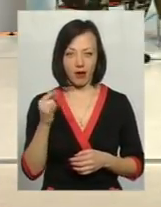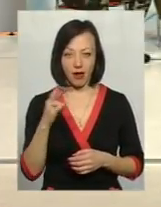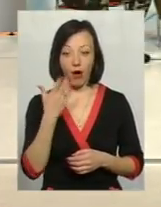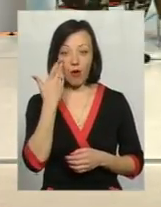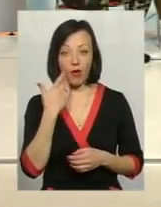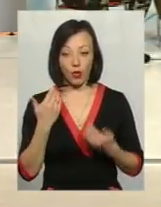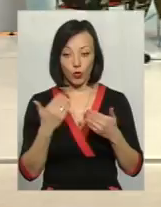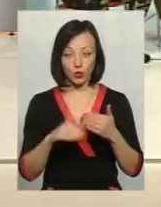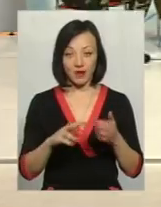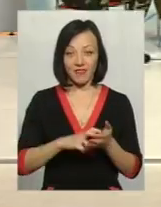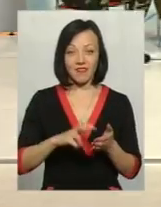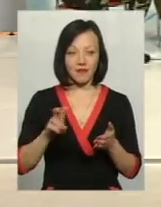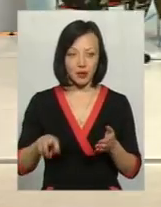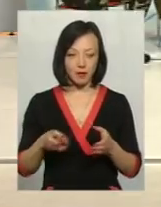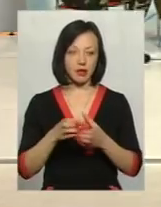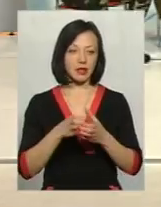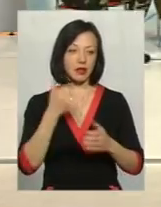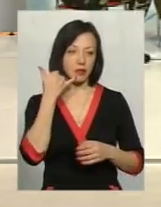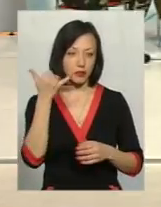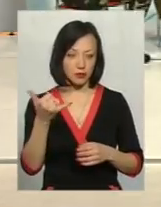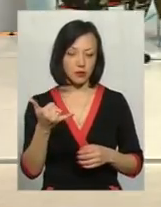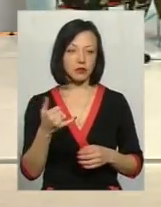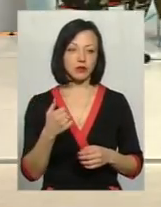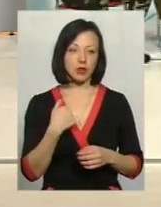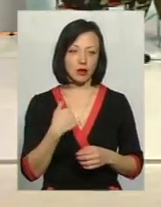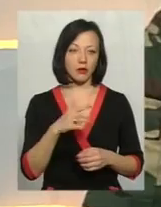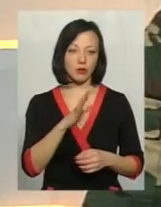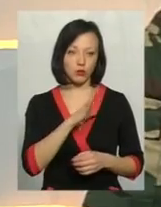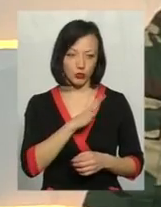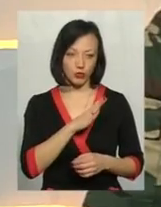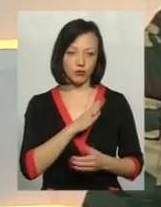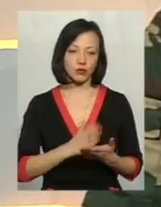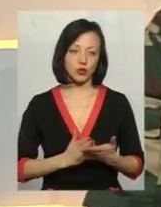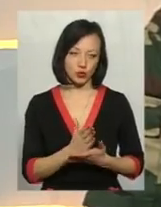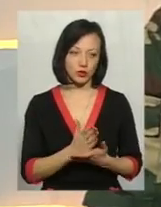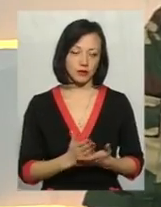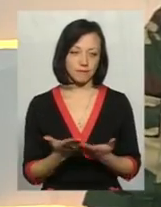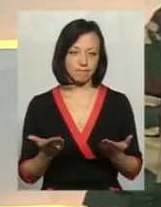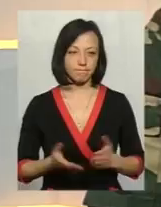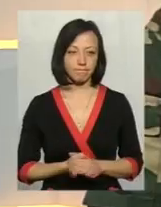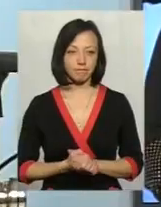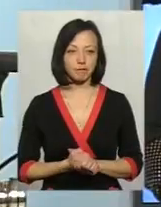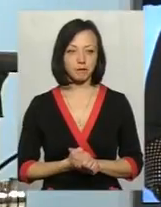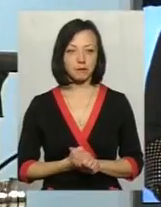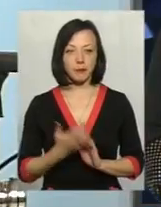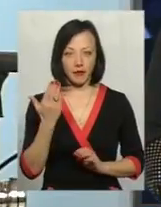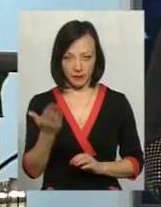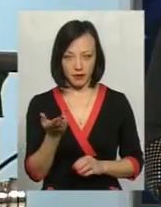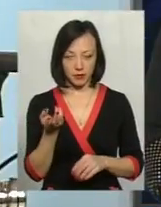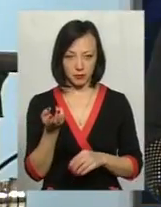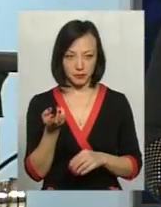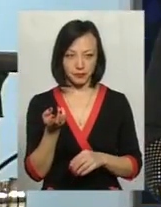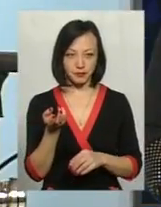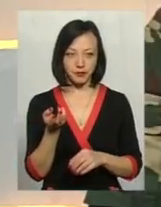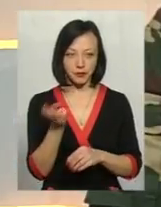вже тоді я зателефонував, що я служив в Афганістані. Ви пішли добровольцем?